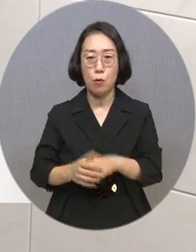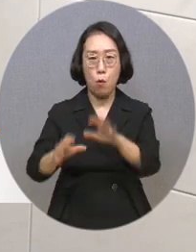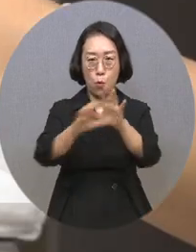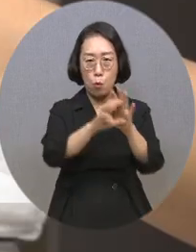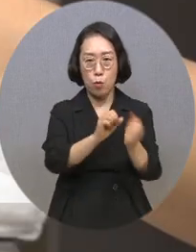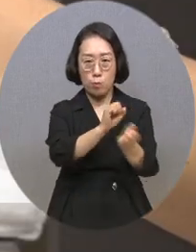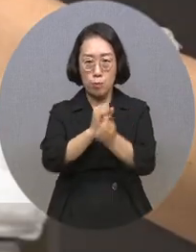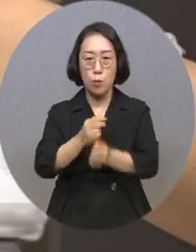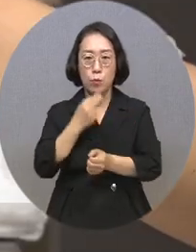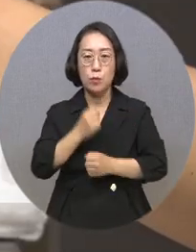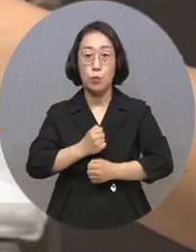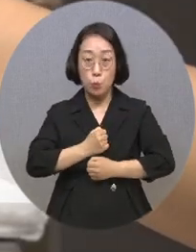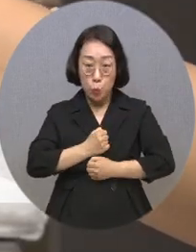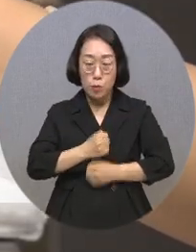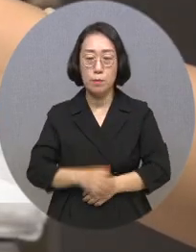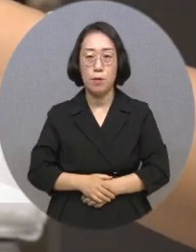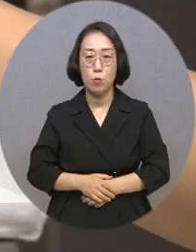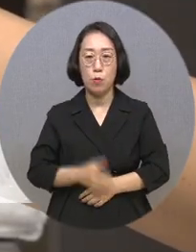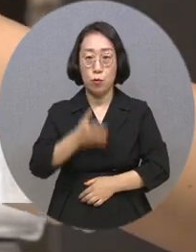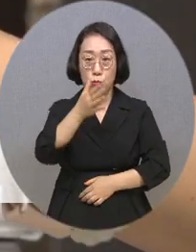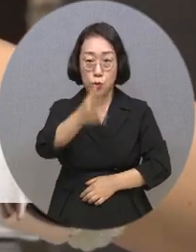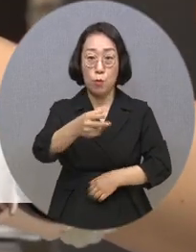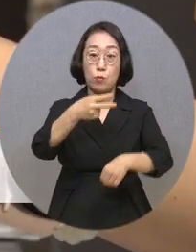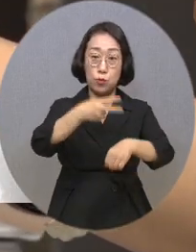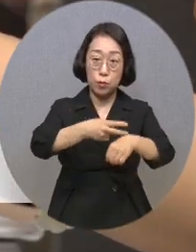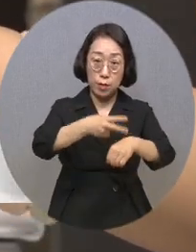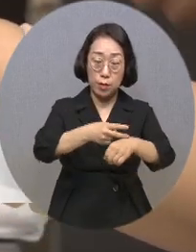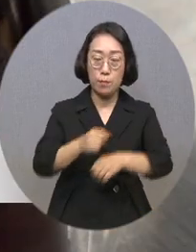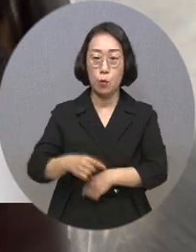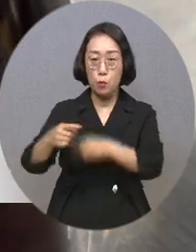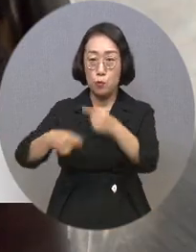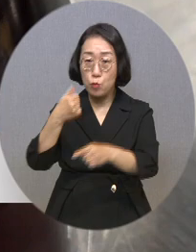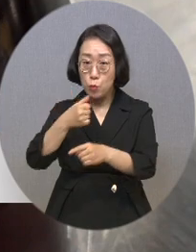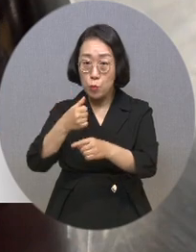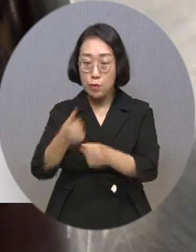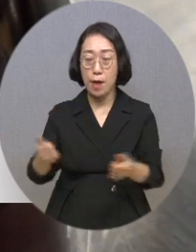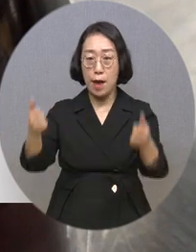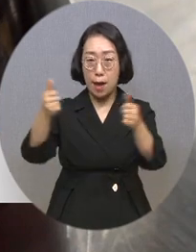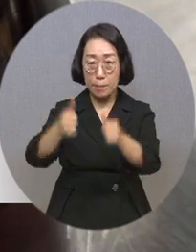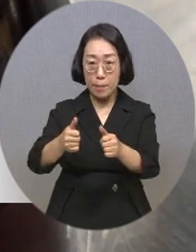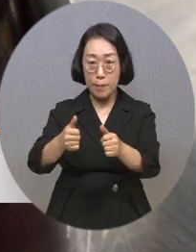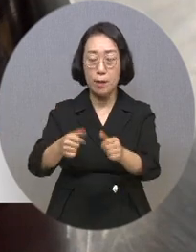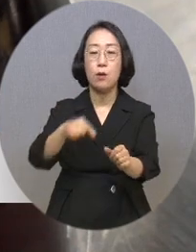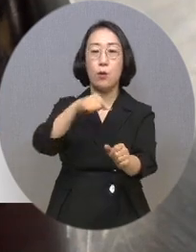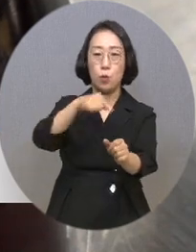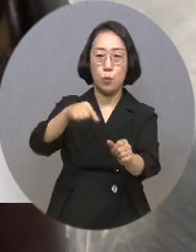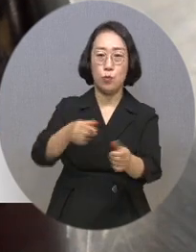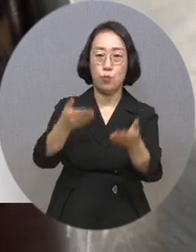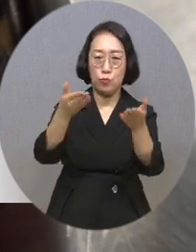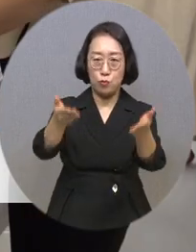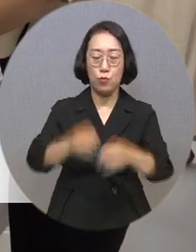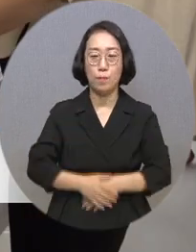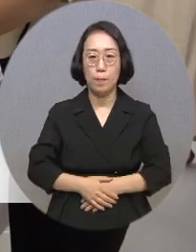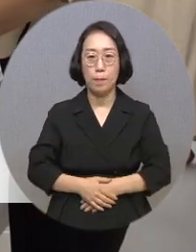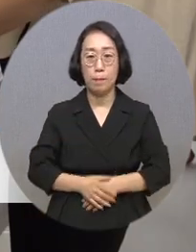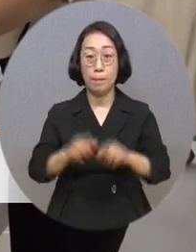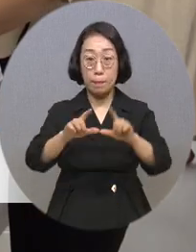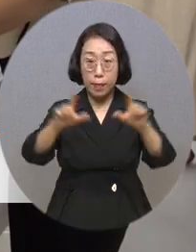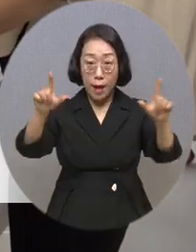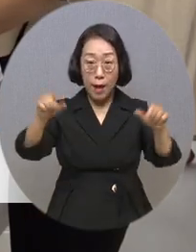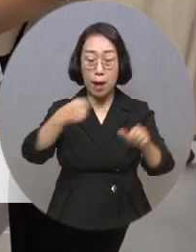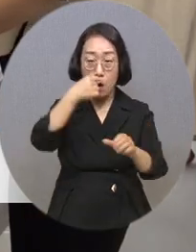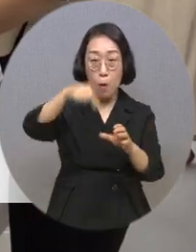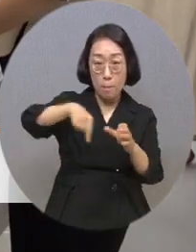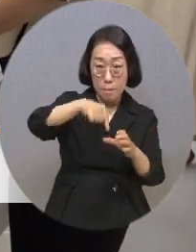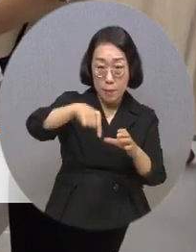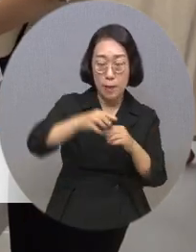방역수칙 준수 속에서 이루어졌으며 각 분야별 전문가와 수어 통역사가 함께했습니다. 이번 강좌는 커피